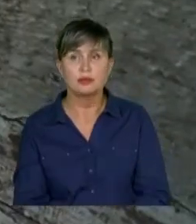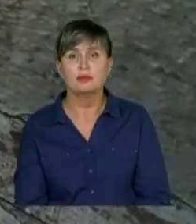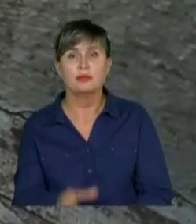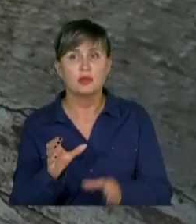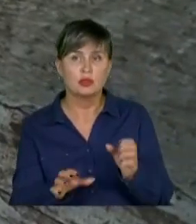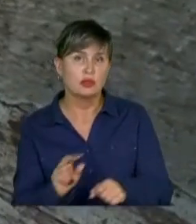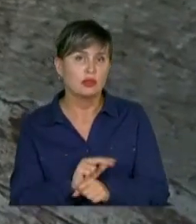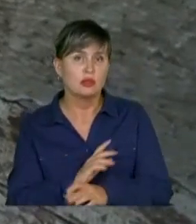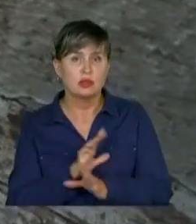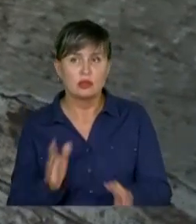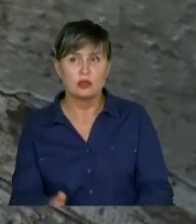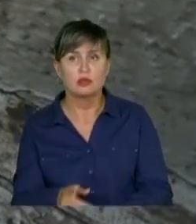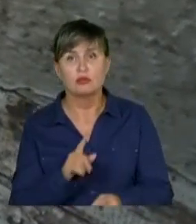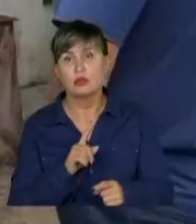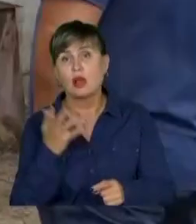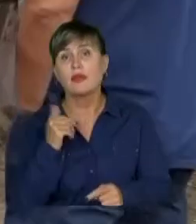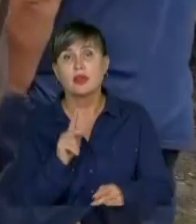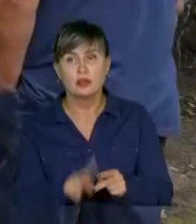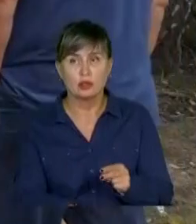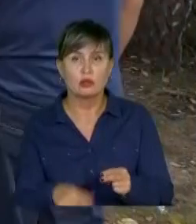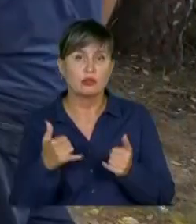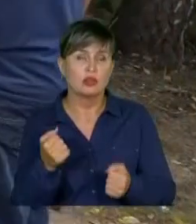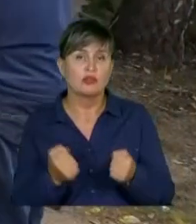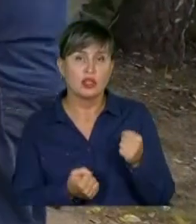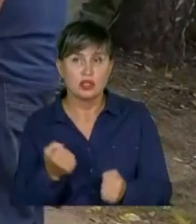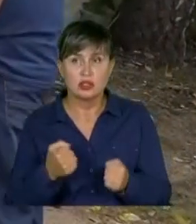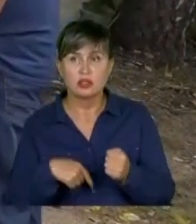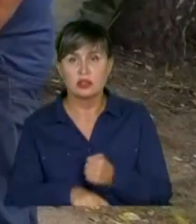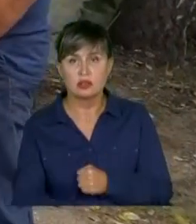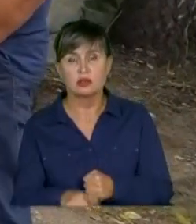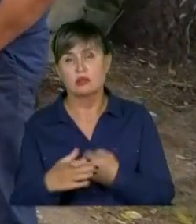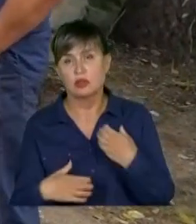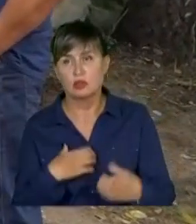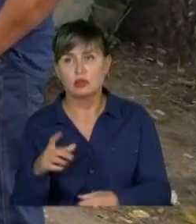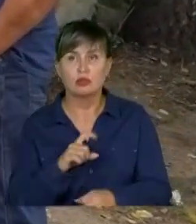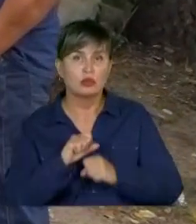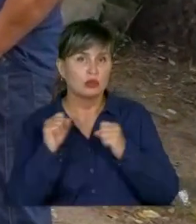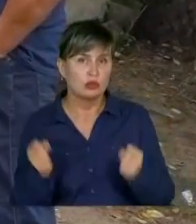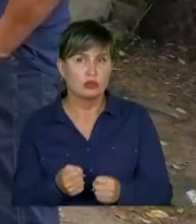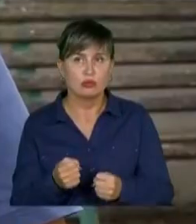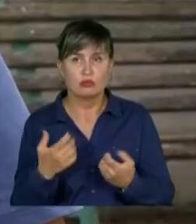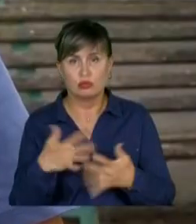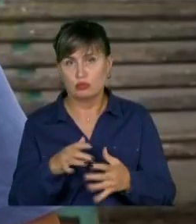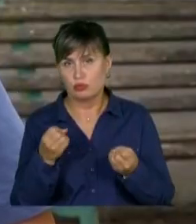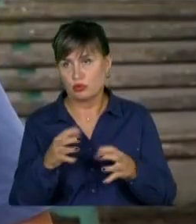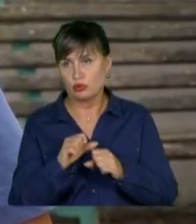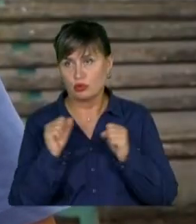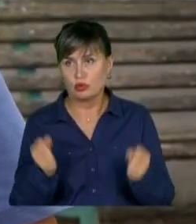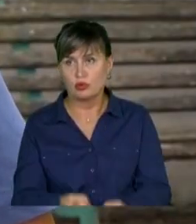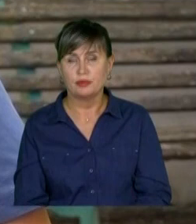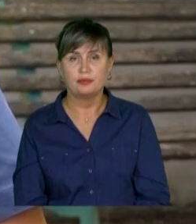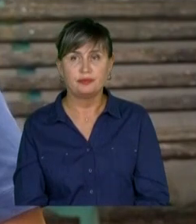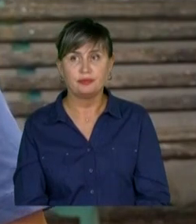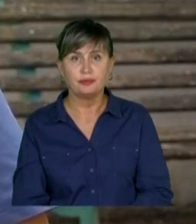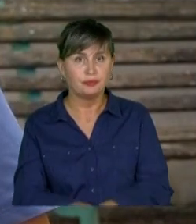так и не починили, а скоро и лето закончится. Теперь водители, диспетчеры и фельдшеры опасаются, что зимой просто замерзнут. Канализационная система